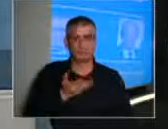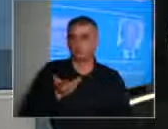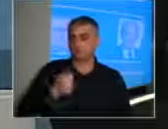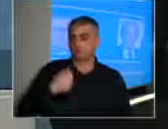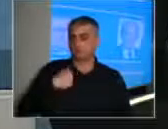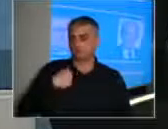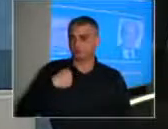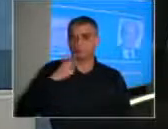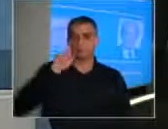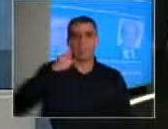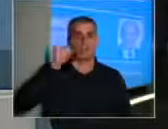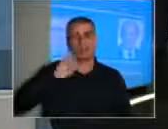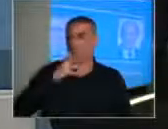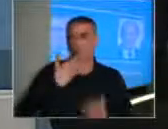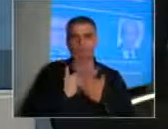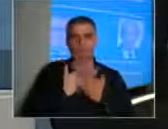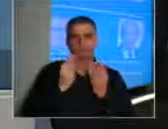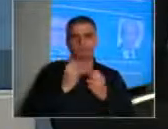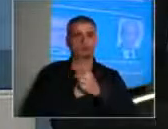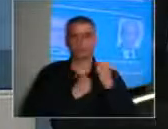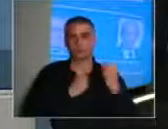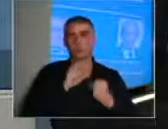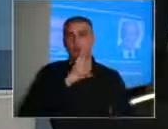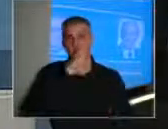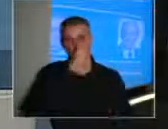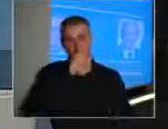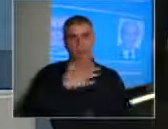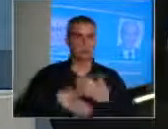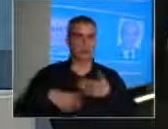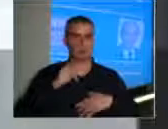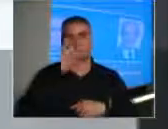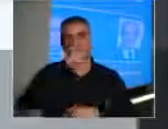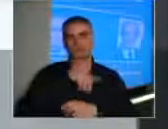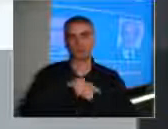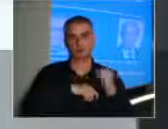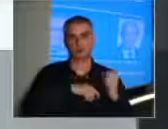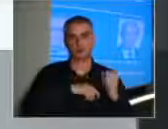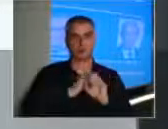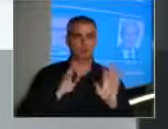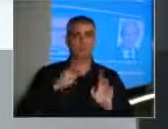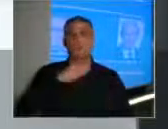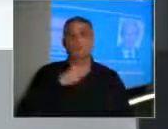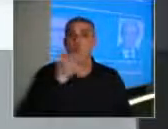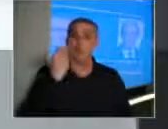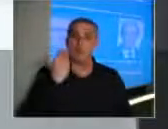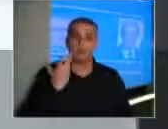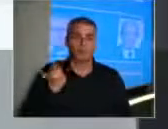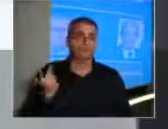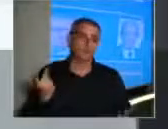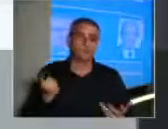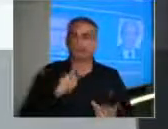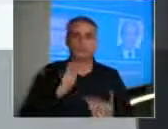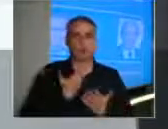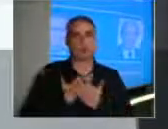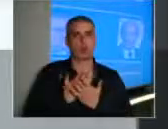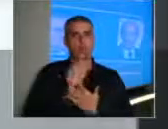אני באלף שנה לא אמליץ על מישהו מהשמאל. בני גנץ הוא איש נחמד, אבל הוא איש שמאל, וגם הוא היה, בוא נגיד, הוא לא